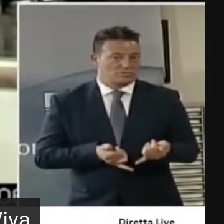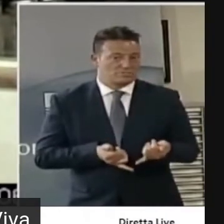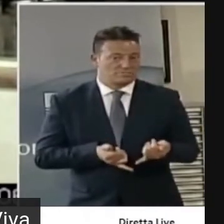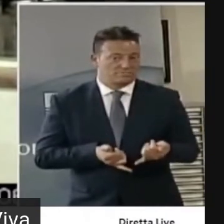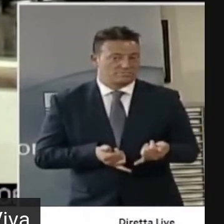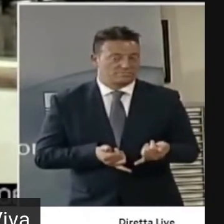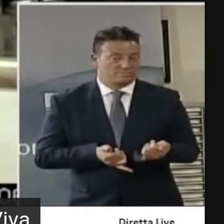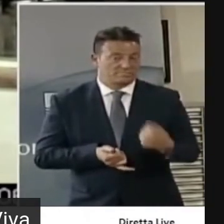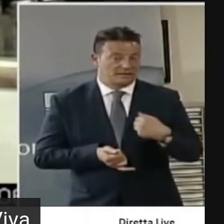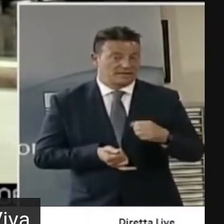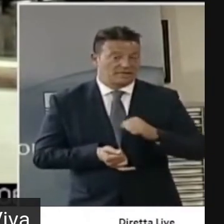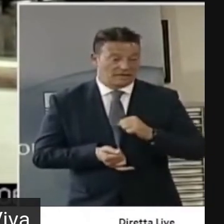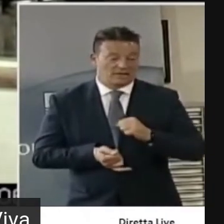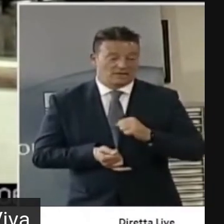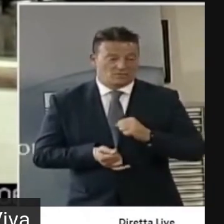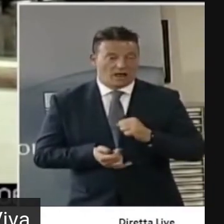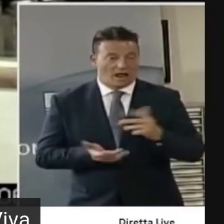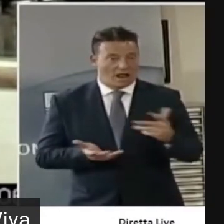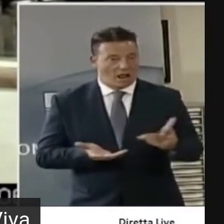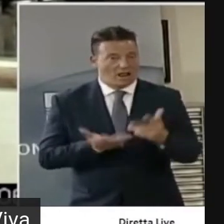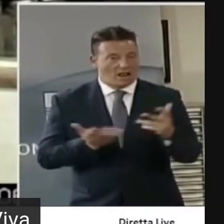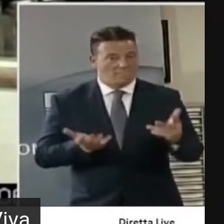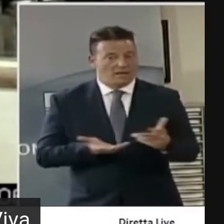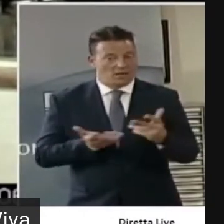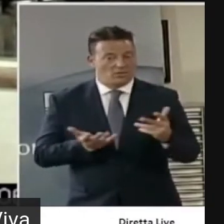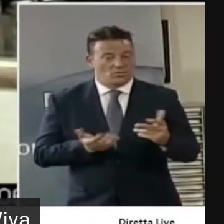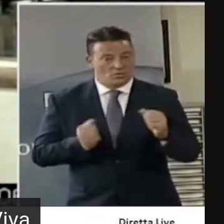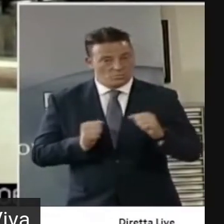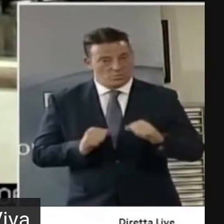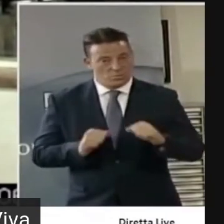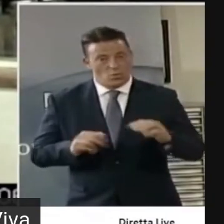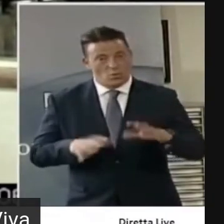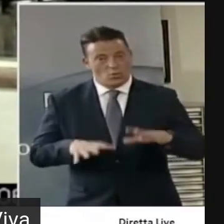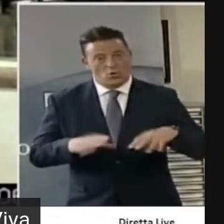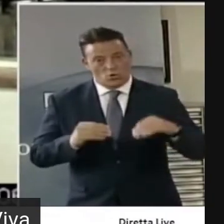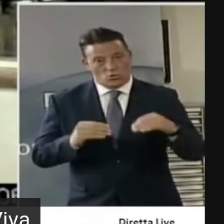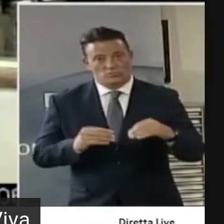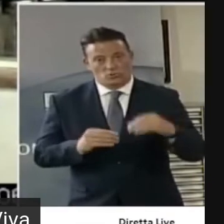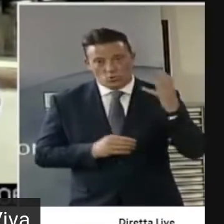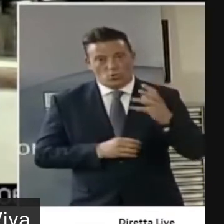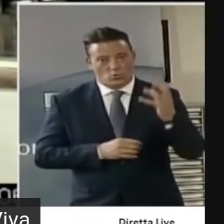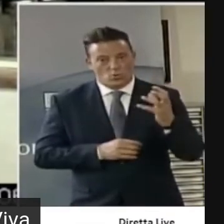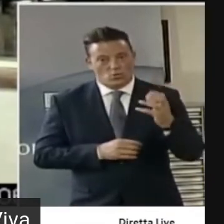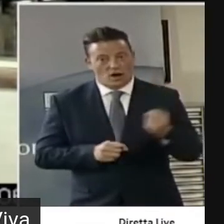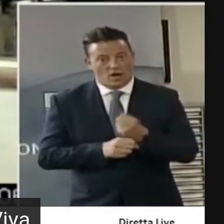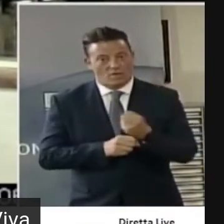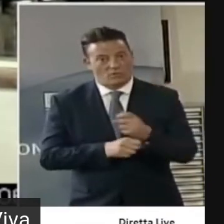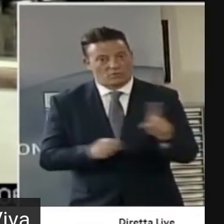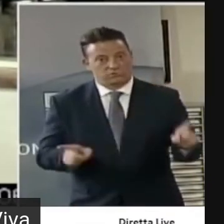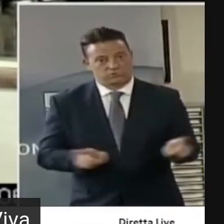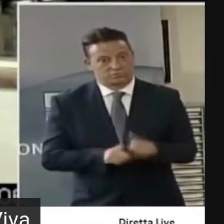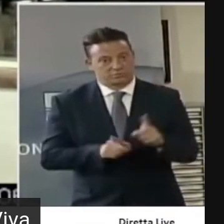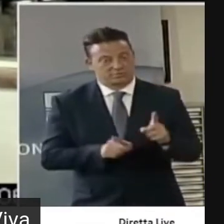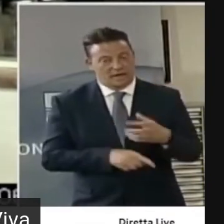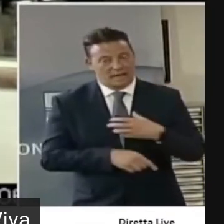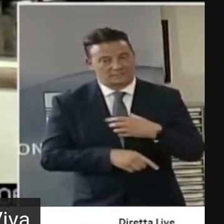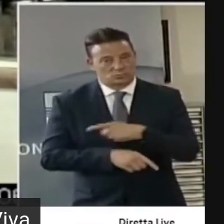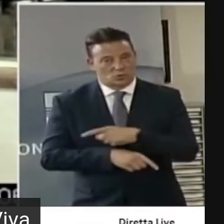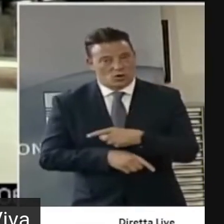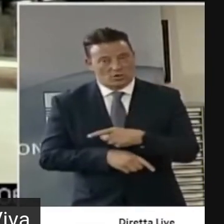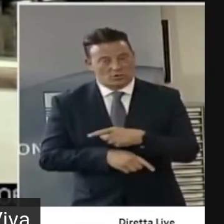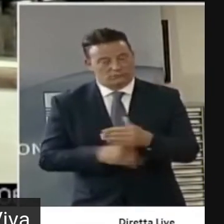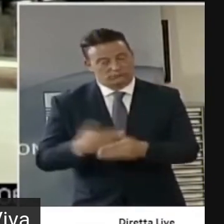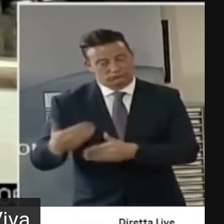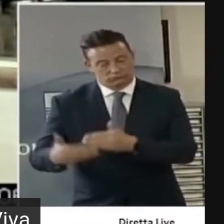della quale credo che si possa in qualche modo fregiare lo stesso lavoro che l'assessore sta